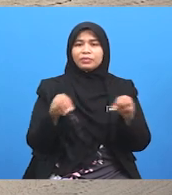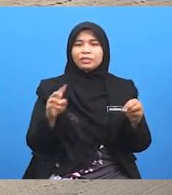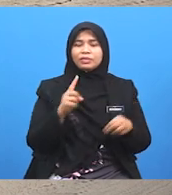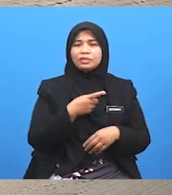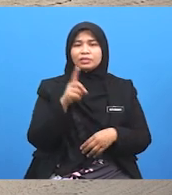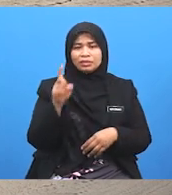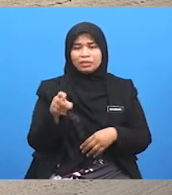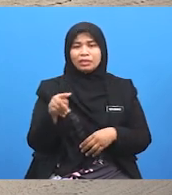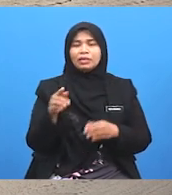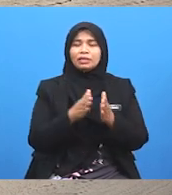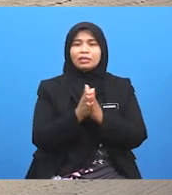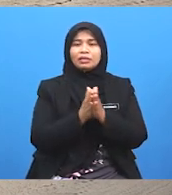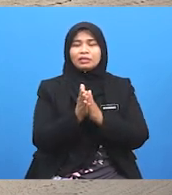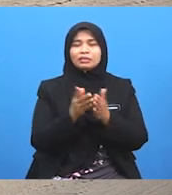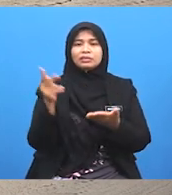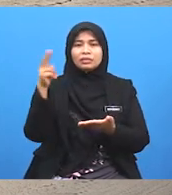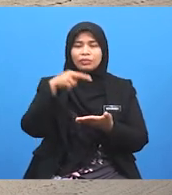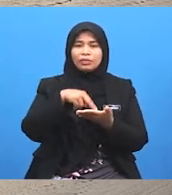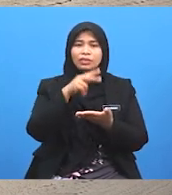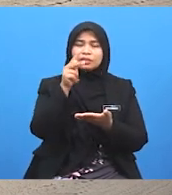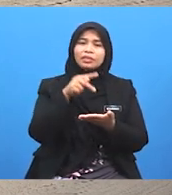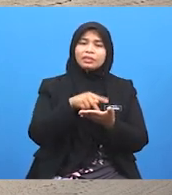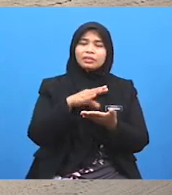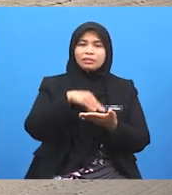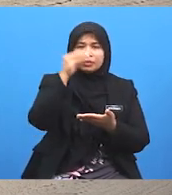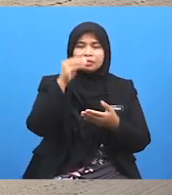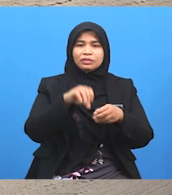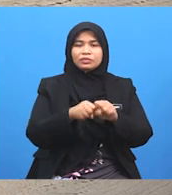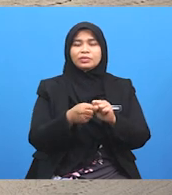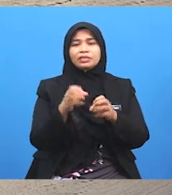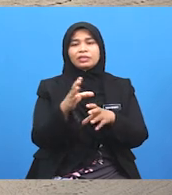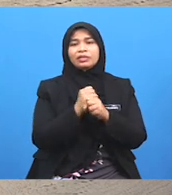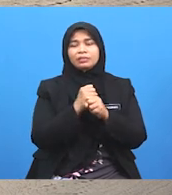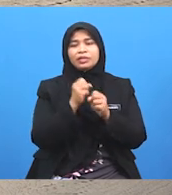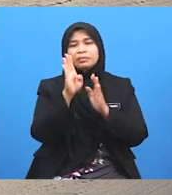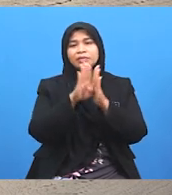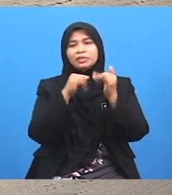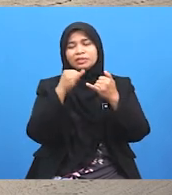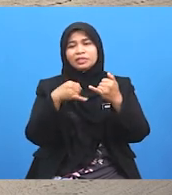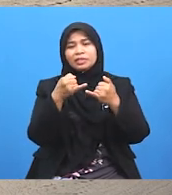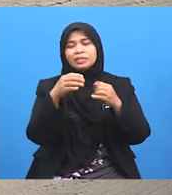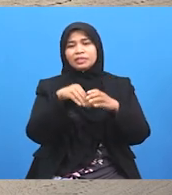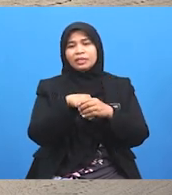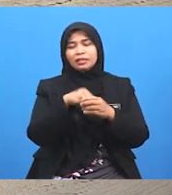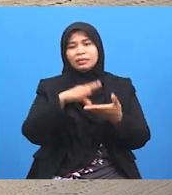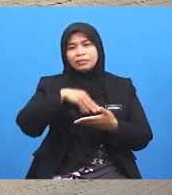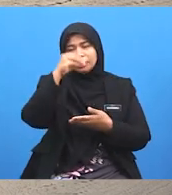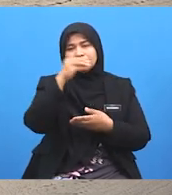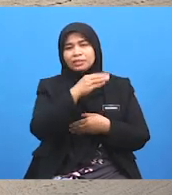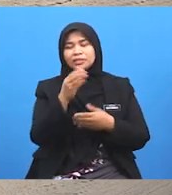hendaklah rajin mengulang kaji pelajaran agar dapat berjaya dalam pelajaran dan